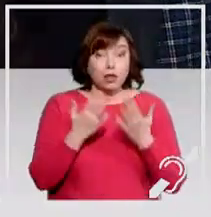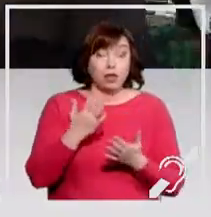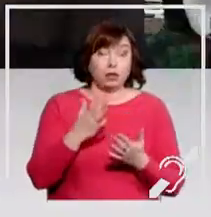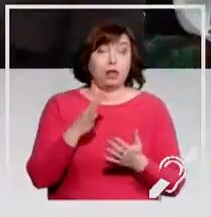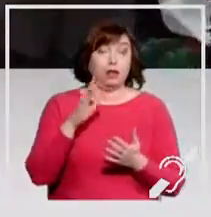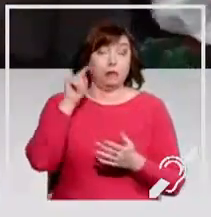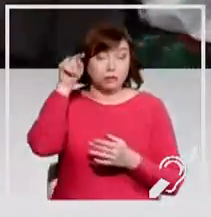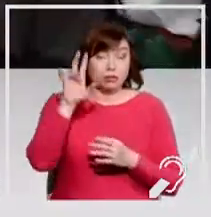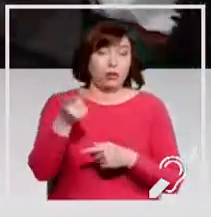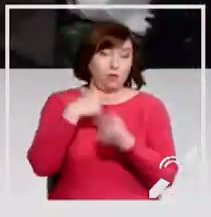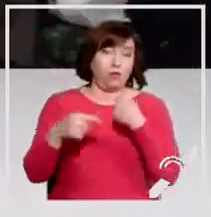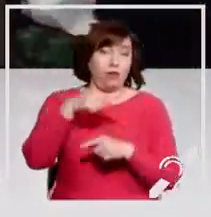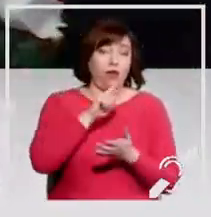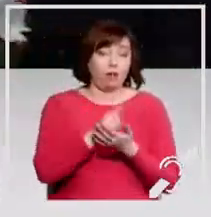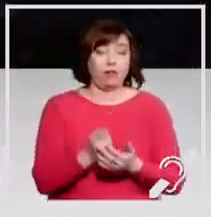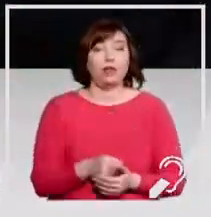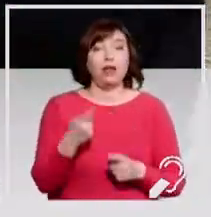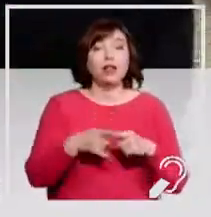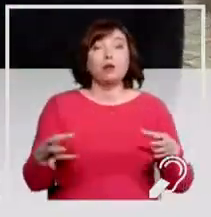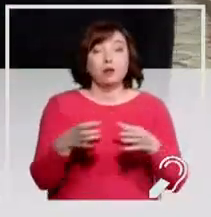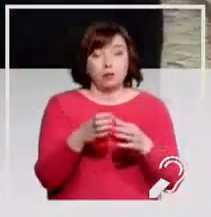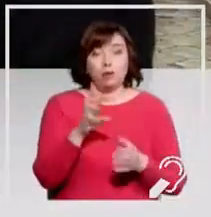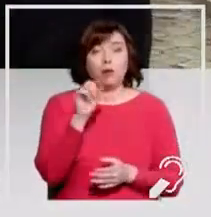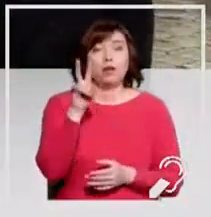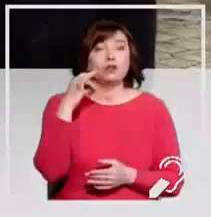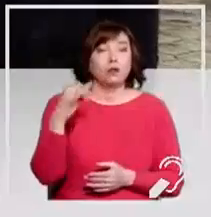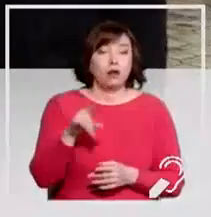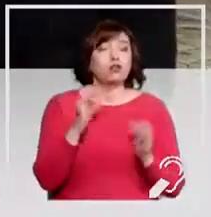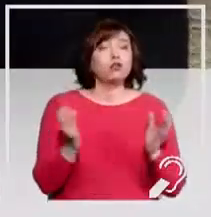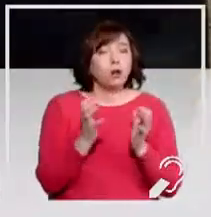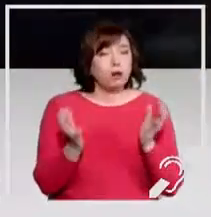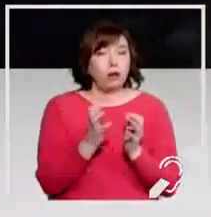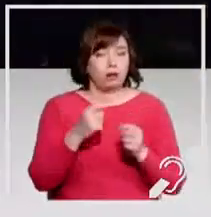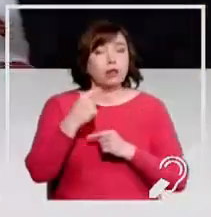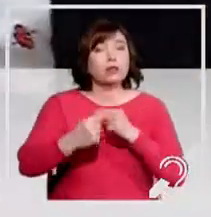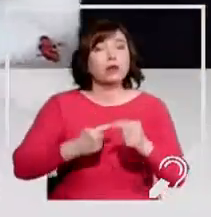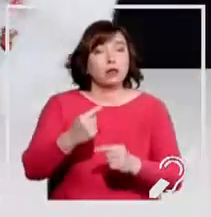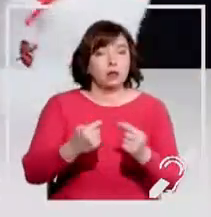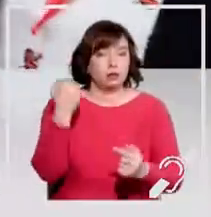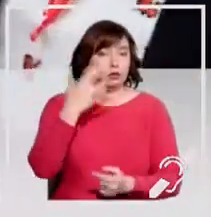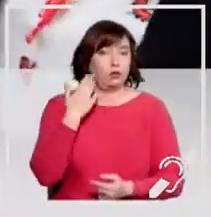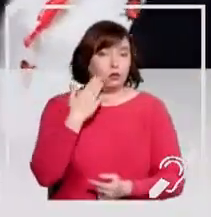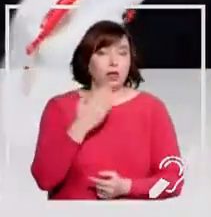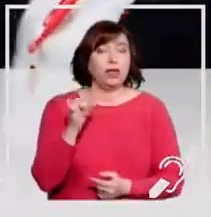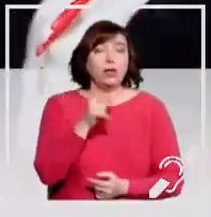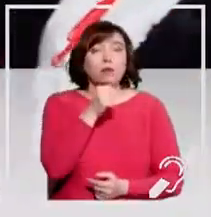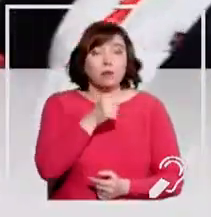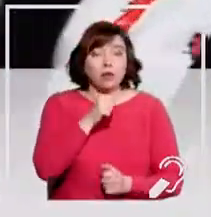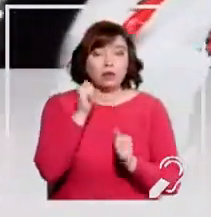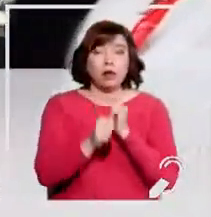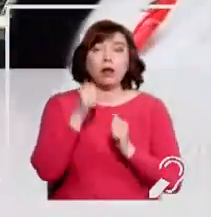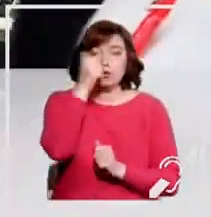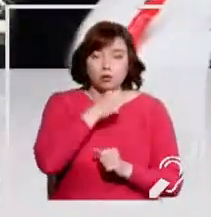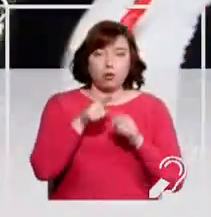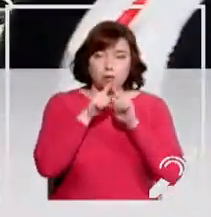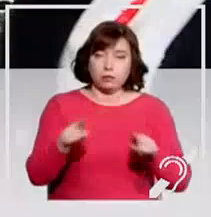să vină înapoi. Ansamblul folcloric Băștinașii din Hârtopul Mare păstrează cu sfințenie tradițiile românești și încearcă an de an